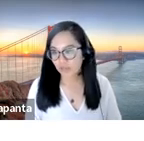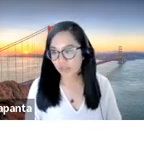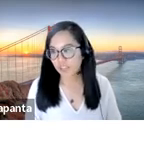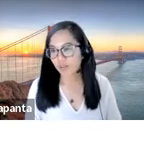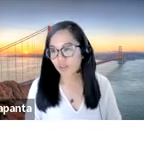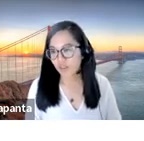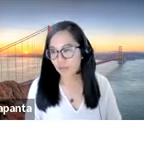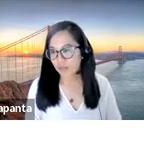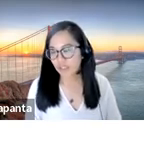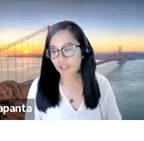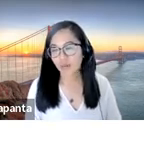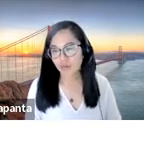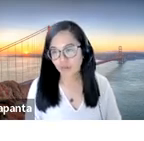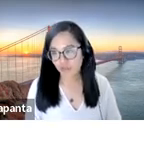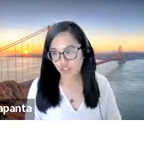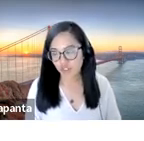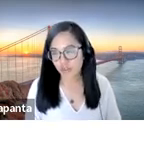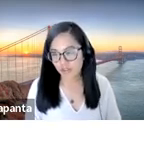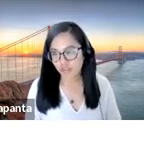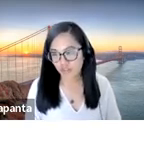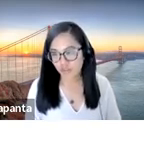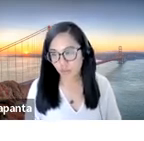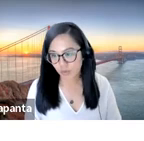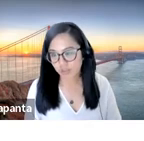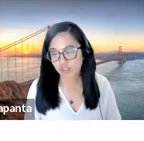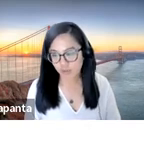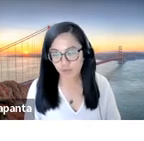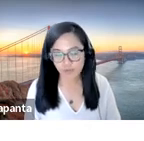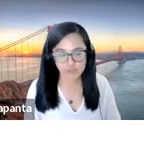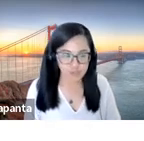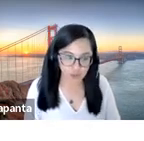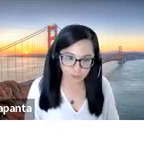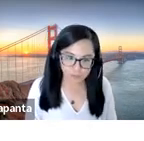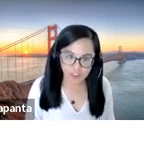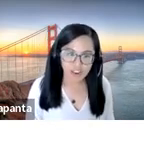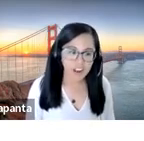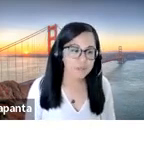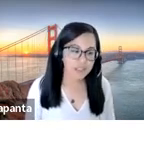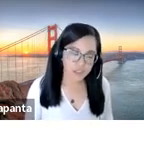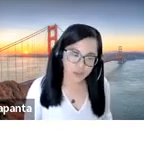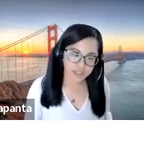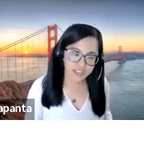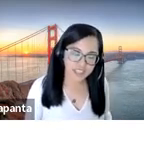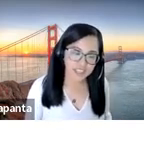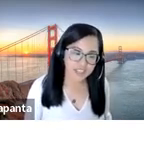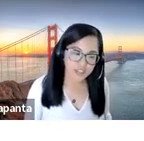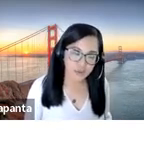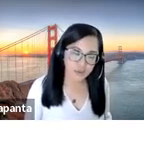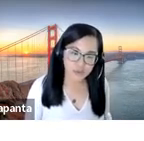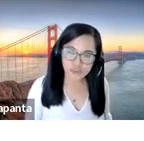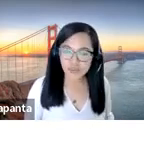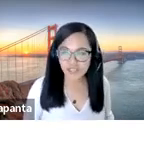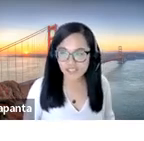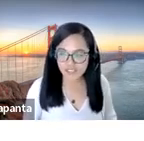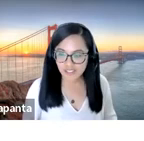employers out in the community and also search learn how to search for work and so forth. So i'm going to go ahead and hand it